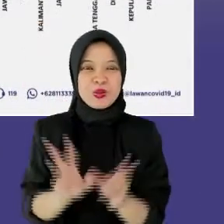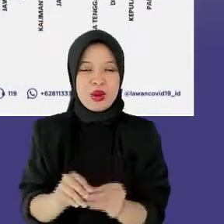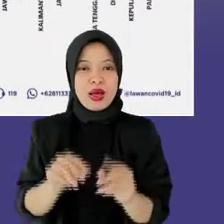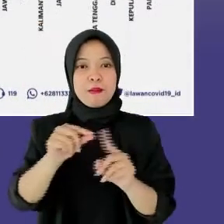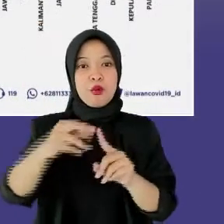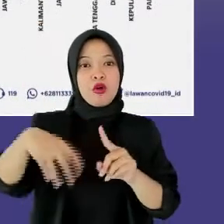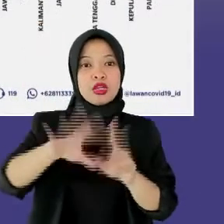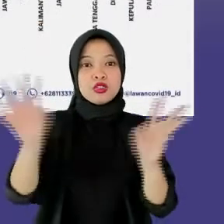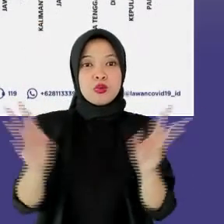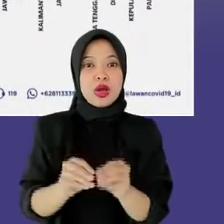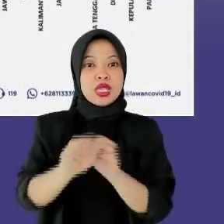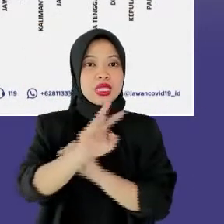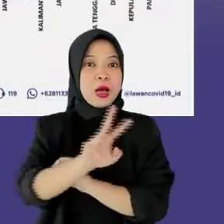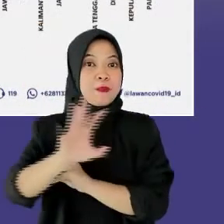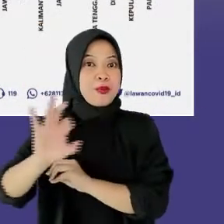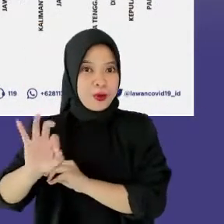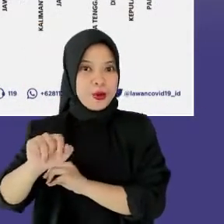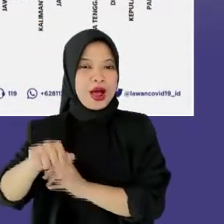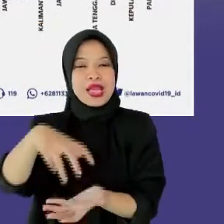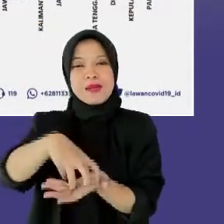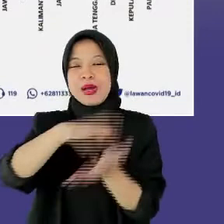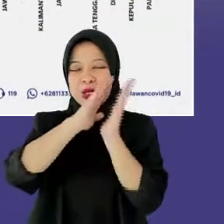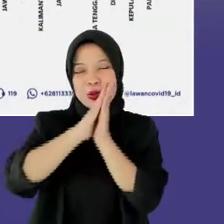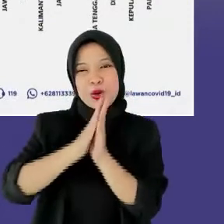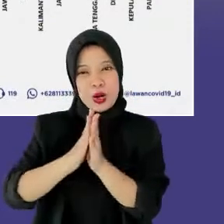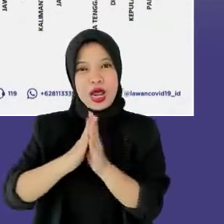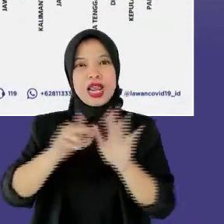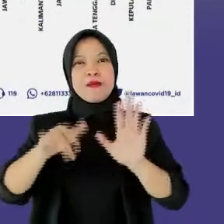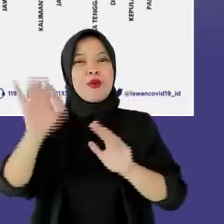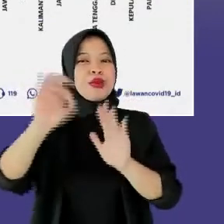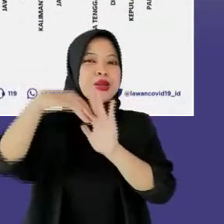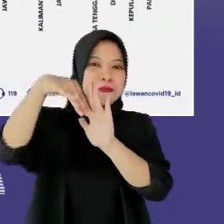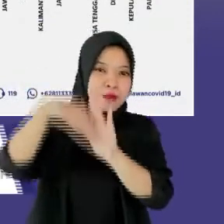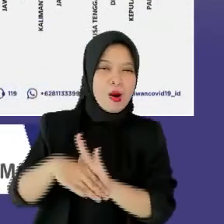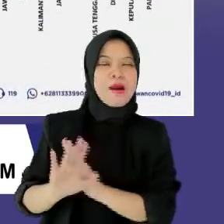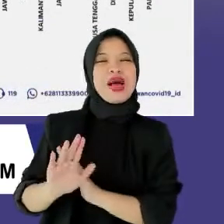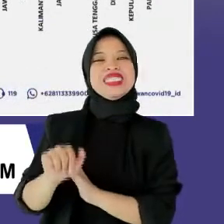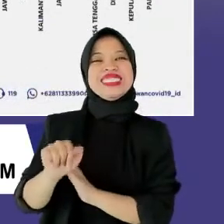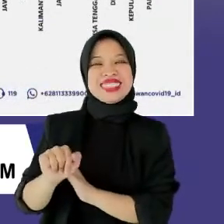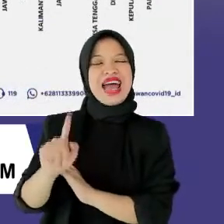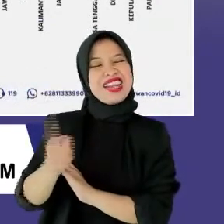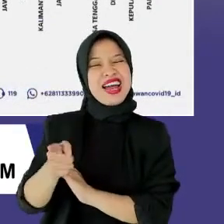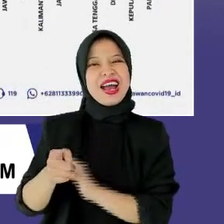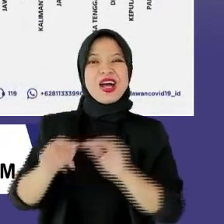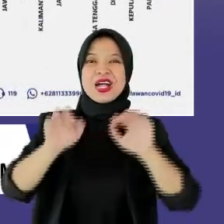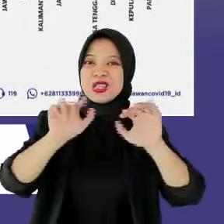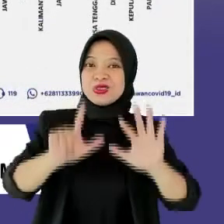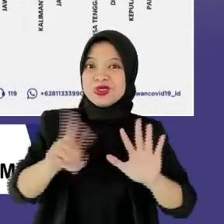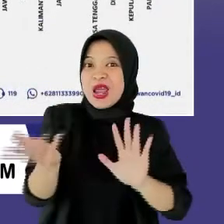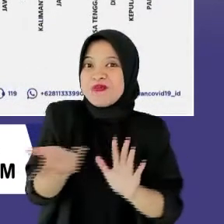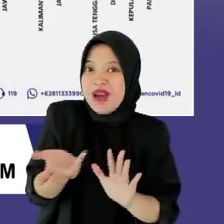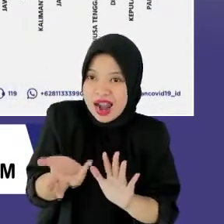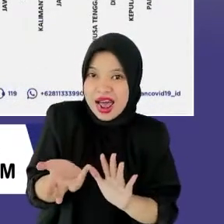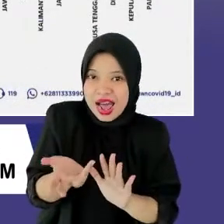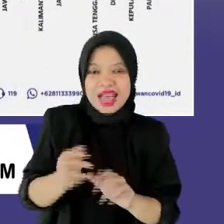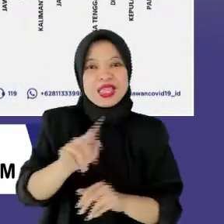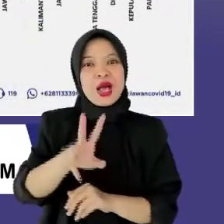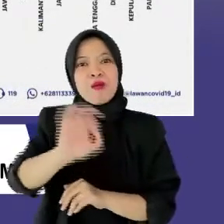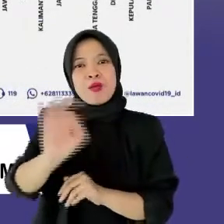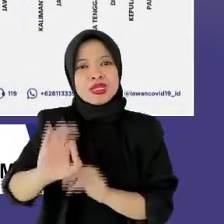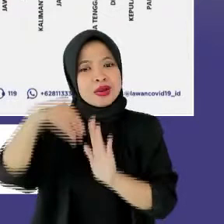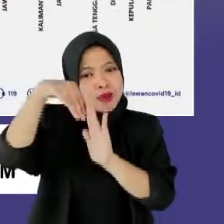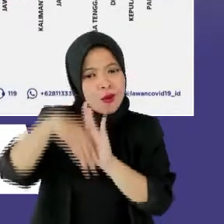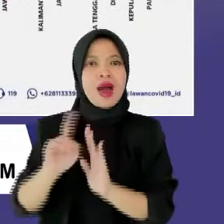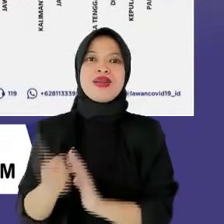30 provinsi dengan angka keterpakaian tempat tidurnya ini di bawah 60%. Bahkan 7 di antaranya ini ada di bawah